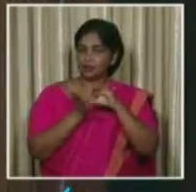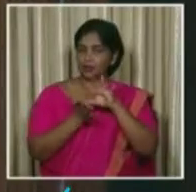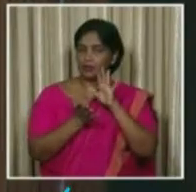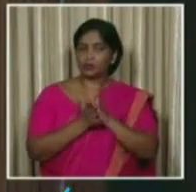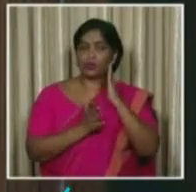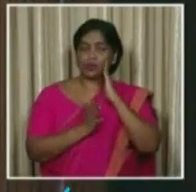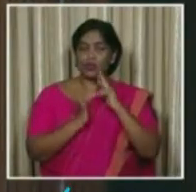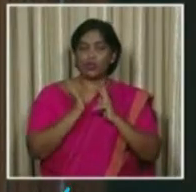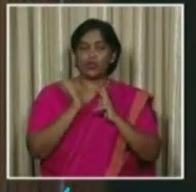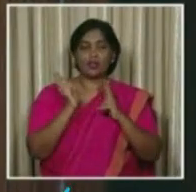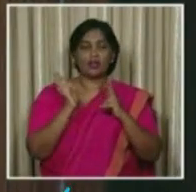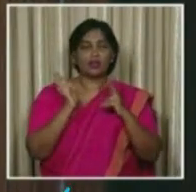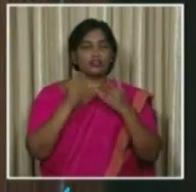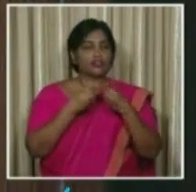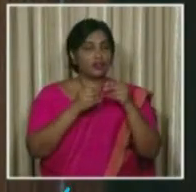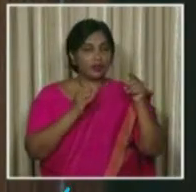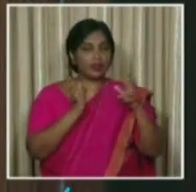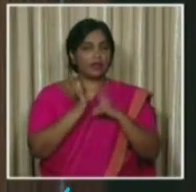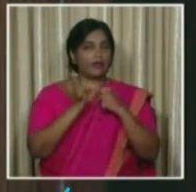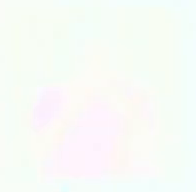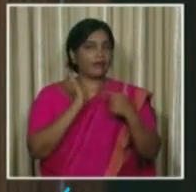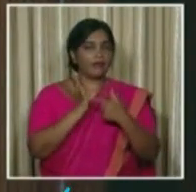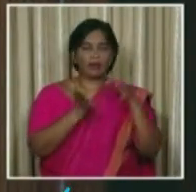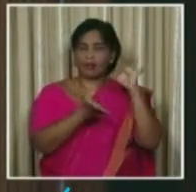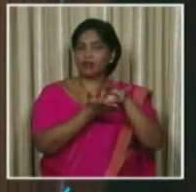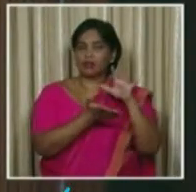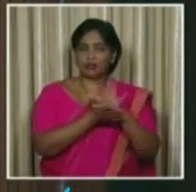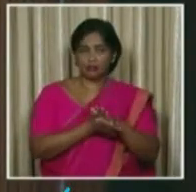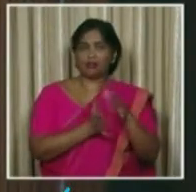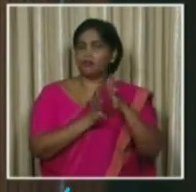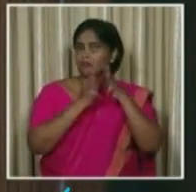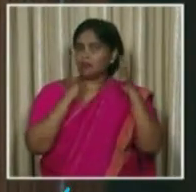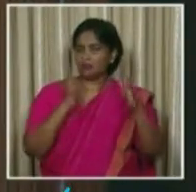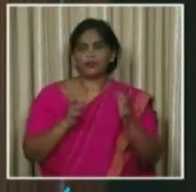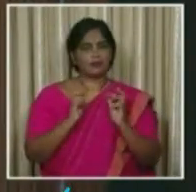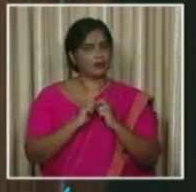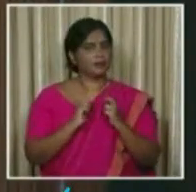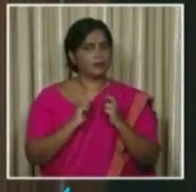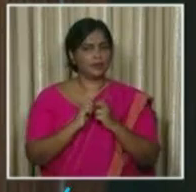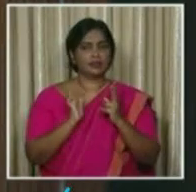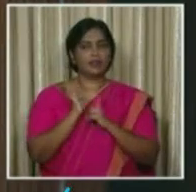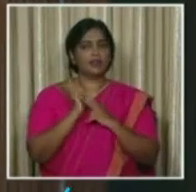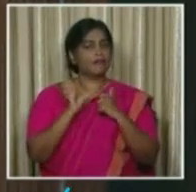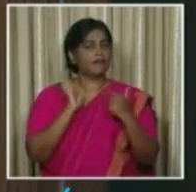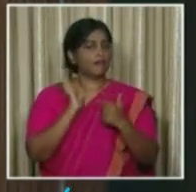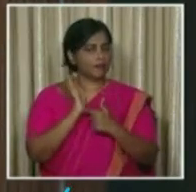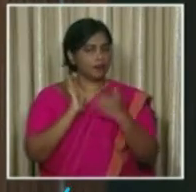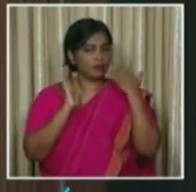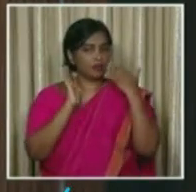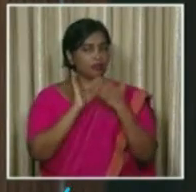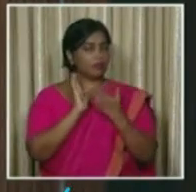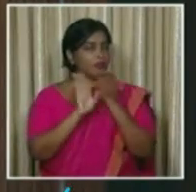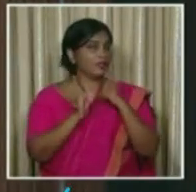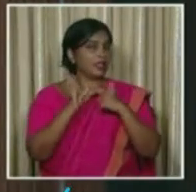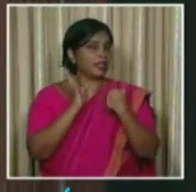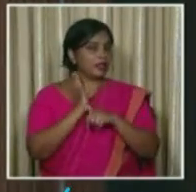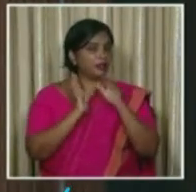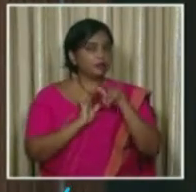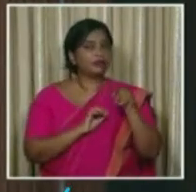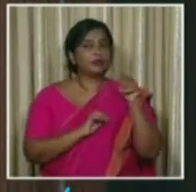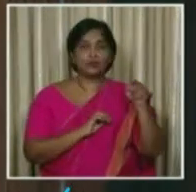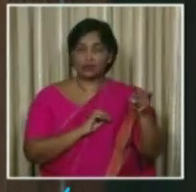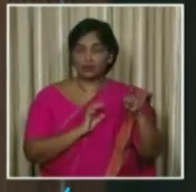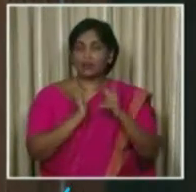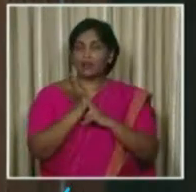විදේශීය මුදුකාංග සඳහා වැඩ්බද්ද පැනවෙන්නේ නැහැ කියන කාරණේ දැන් මේක බරපතල ප්‍රශ්නයක්. දැන් වැඩ්බද්ද වැට්බද්ද සම්බන්ධයෙන් කලින් පනතේ තිබුණේ ඒ